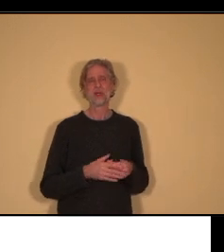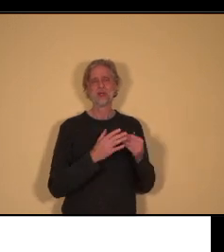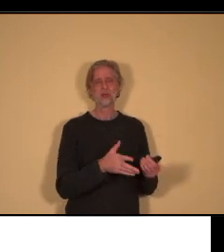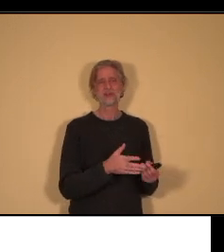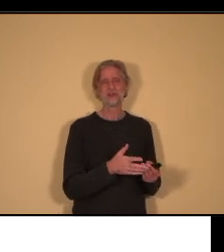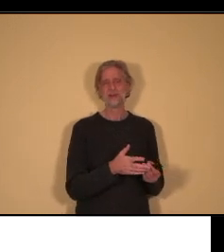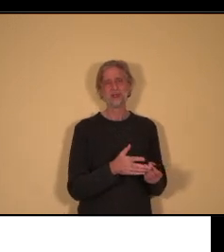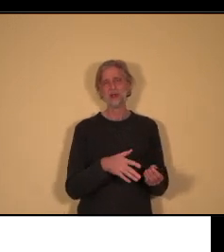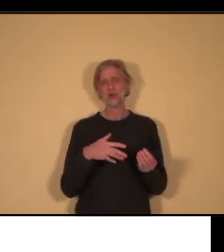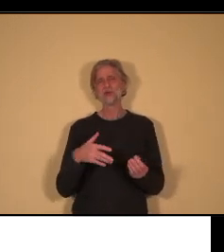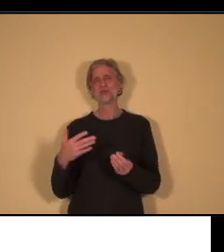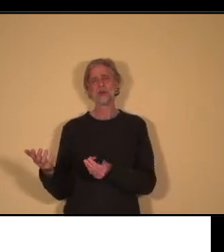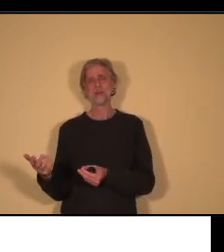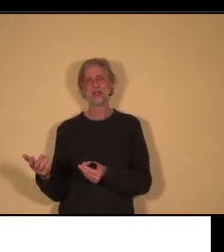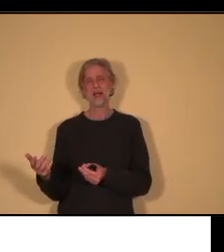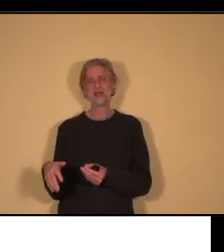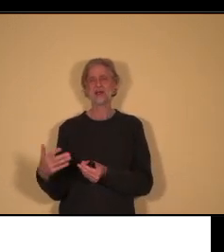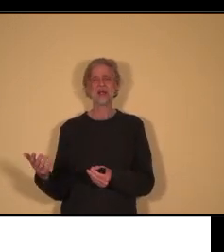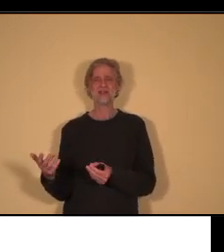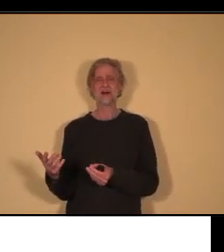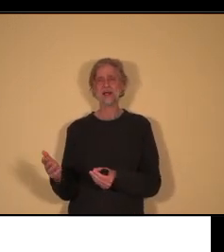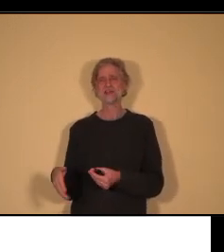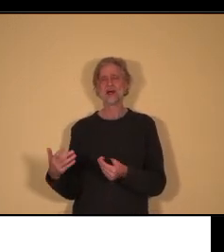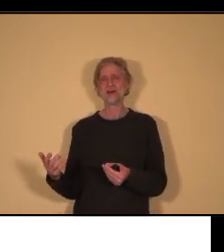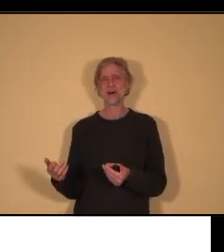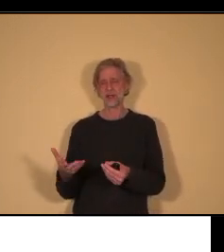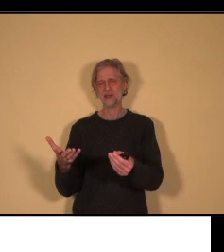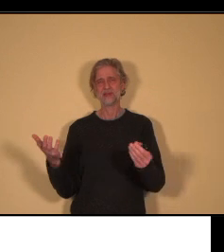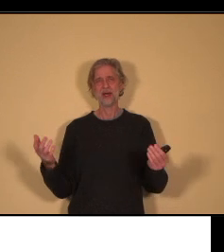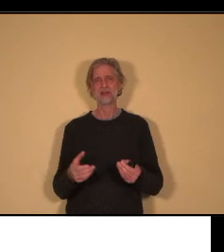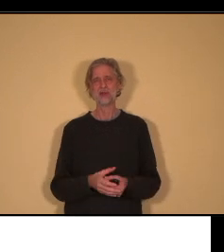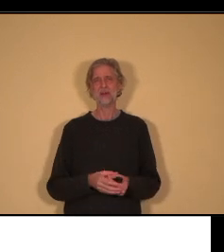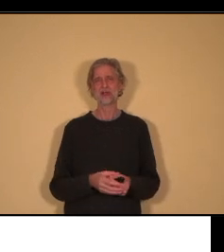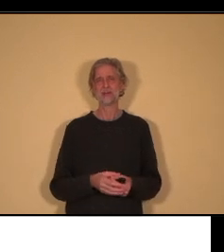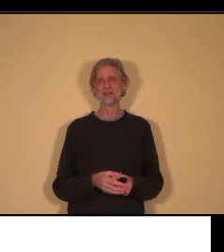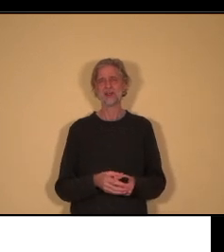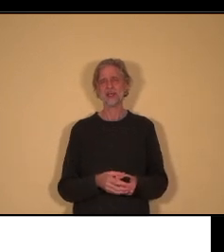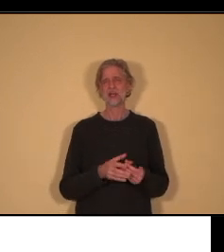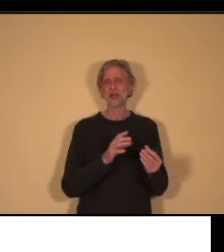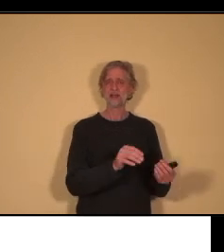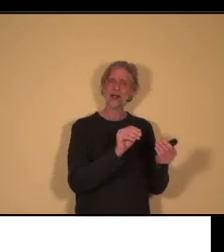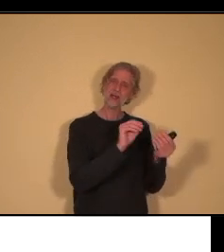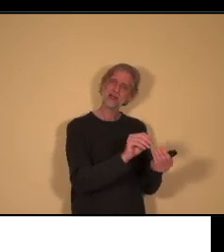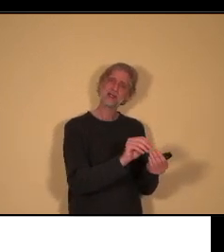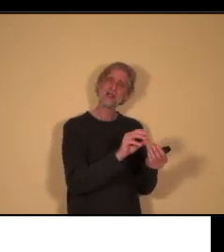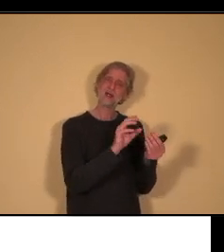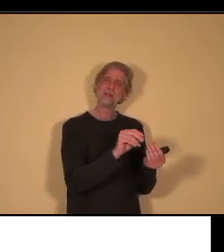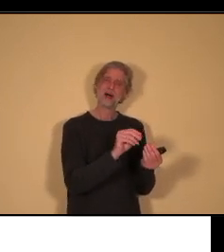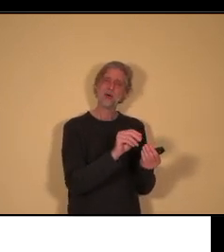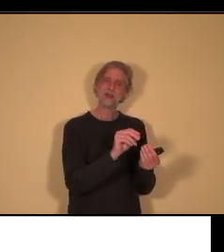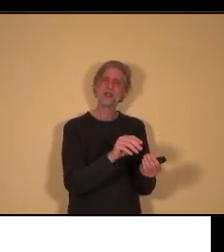Verbrennungsprodukt nutzen wir, um das vollkommen inerte N2 zu erwärmen. N2 hat auch eine Wärmekapazität. Ein Teil der